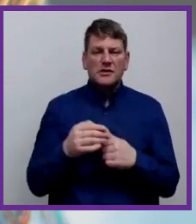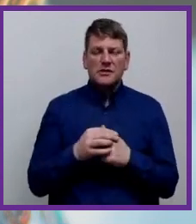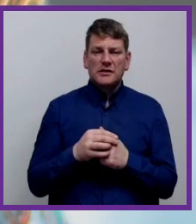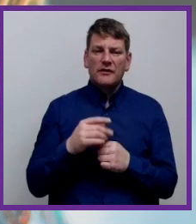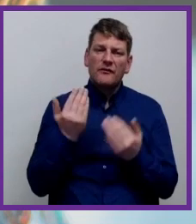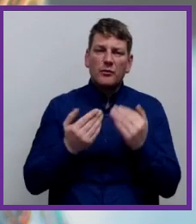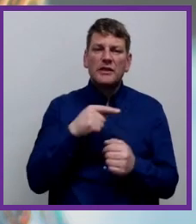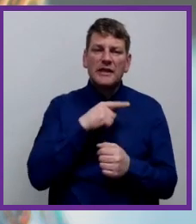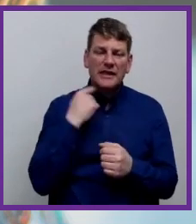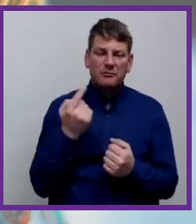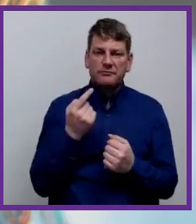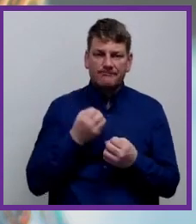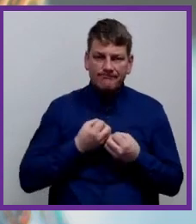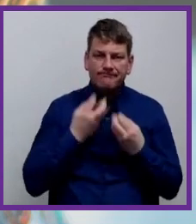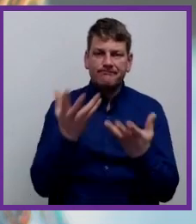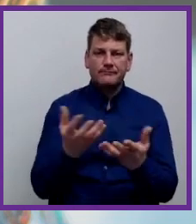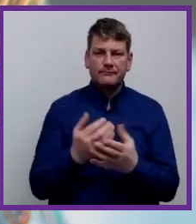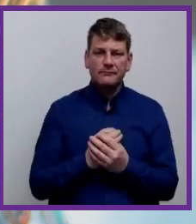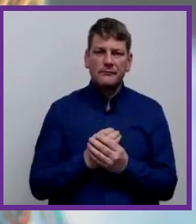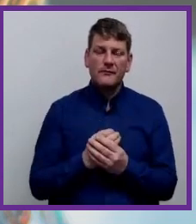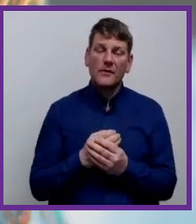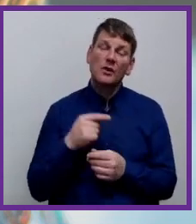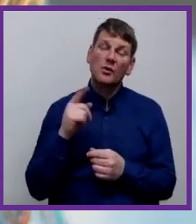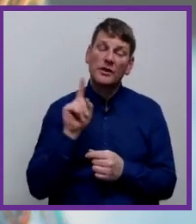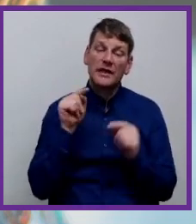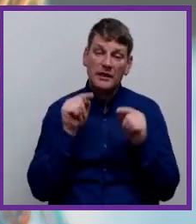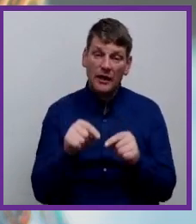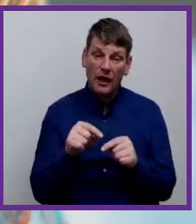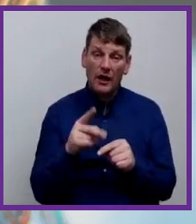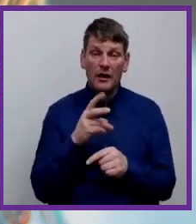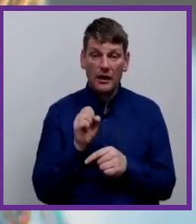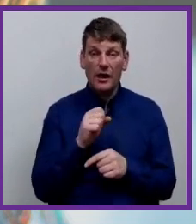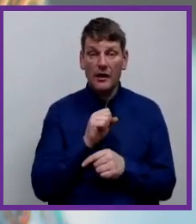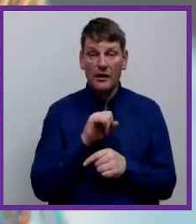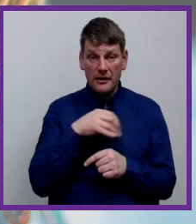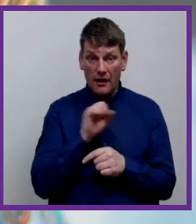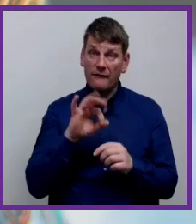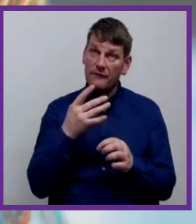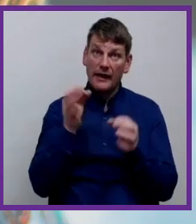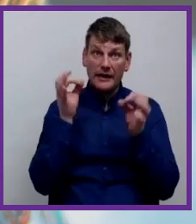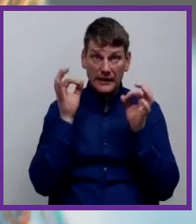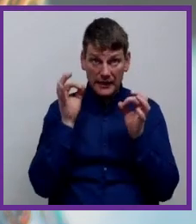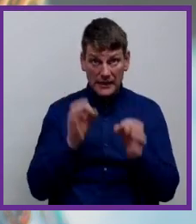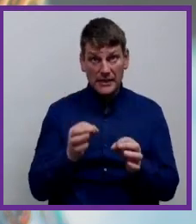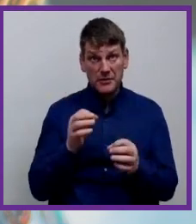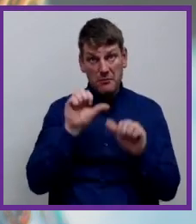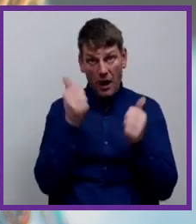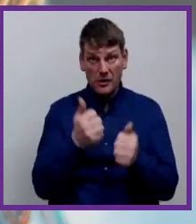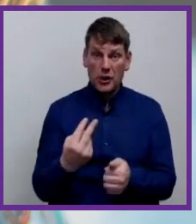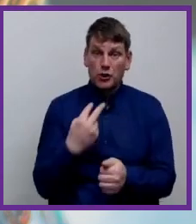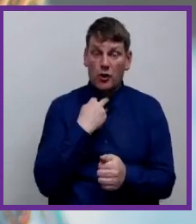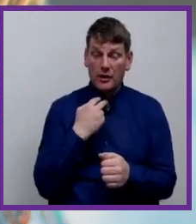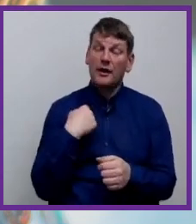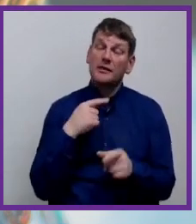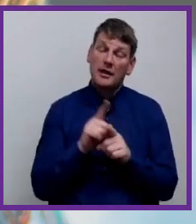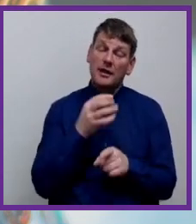grib izrēģēt. Un ir tā, ka jā, vai mākslē tiesības šokēt, es arī teiktu tāpat kā kolēģi,